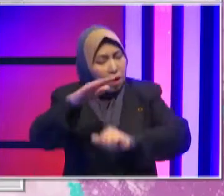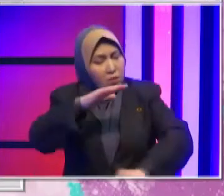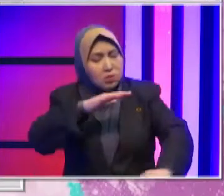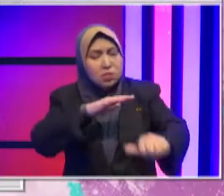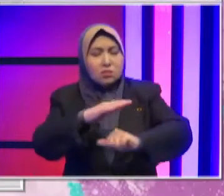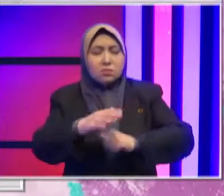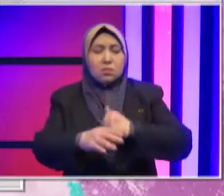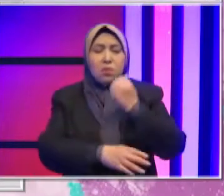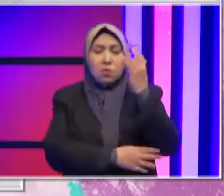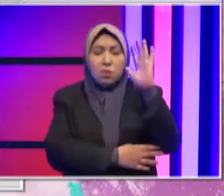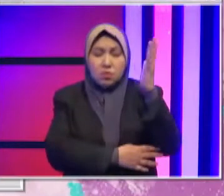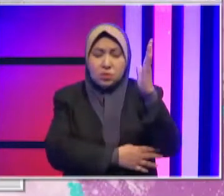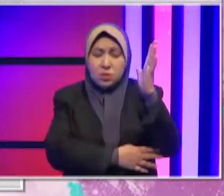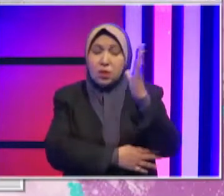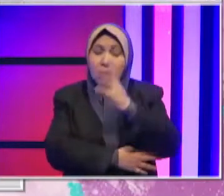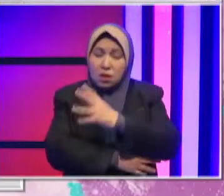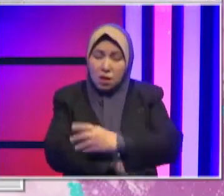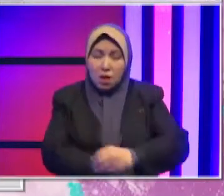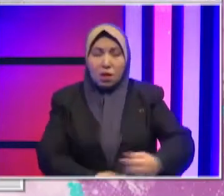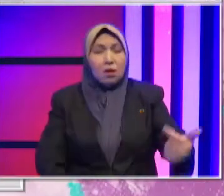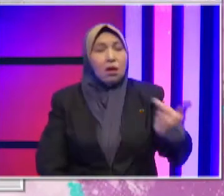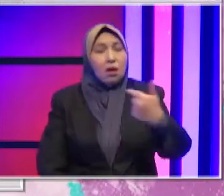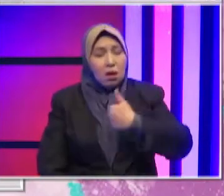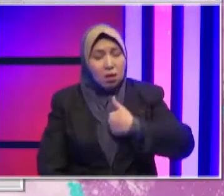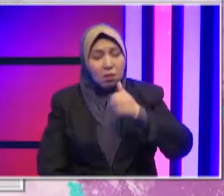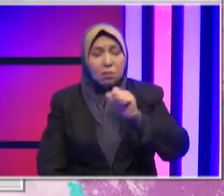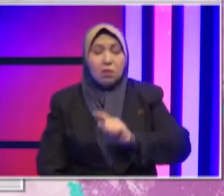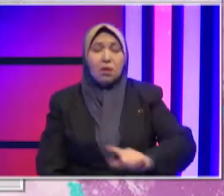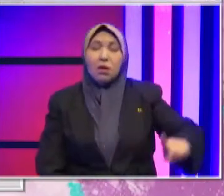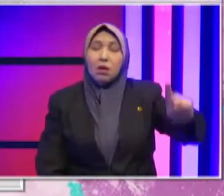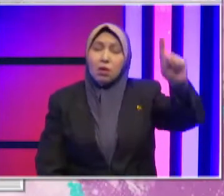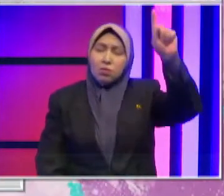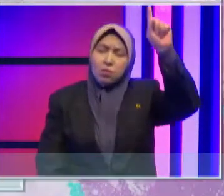واحدة وأنا ربكم